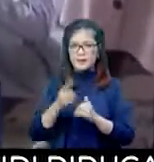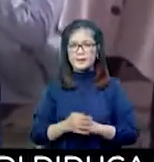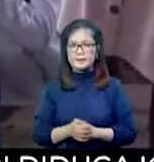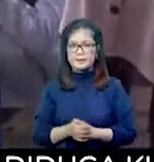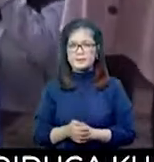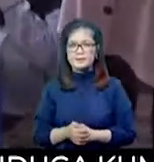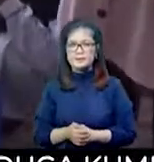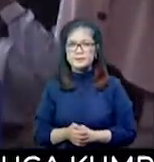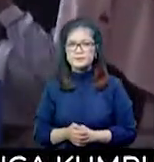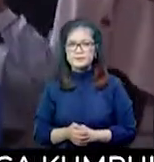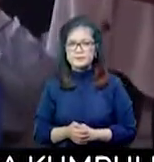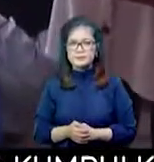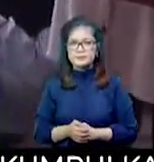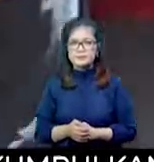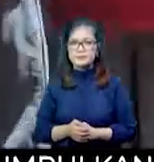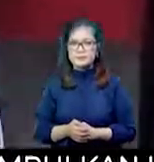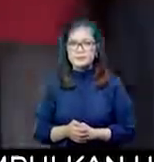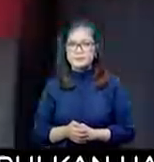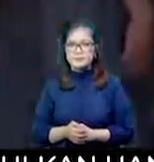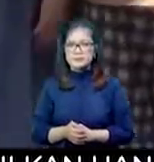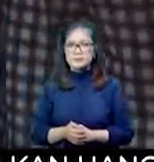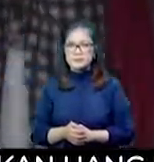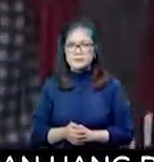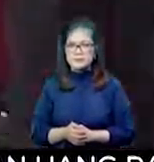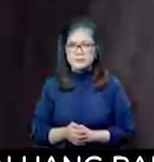Jakarta, Nadia Valeri, Gali Bakas, dan Wildan Aulia, iNews, melaporkan.